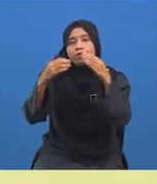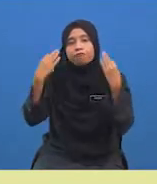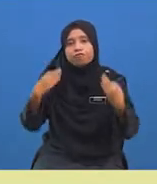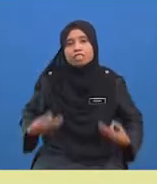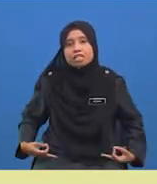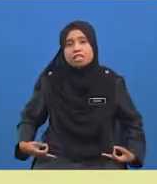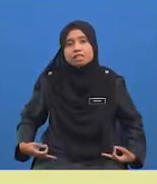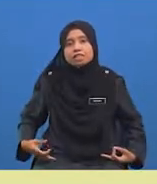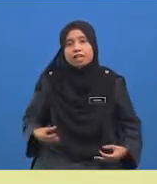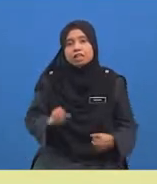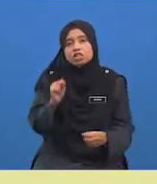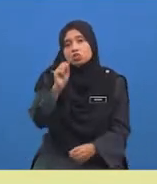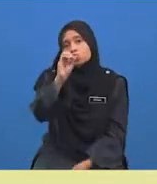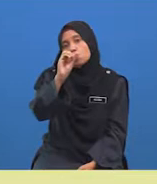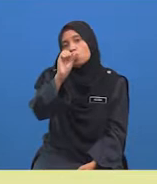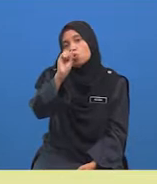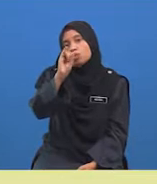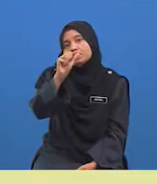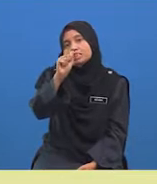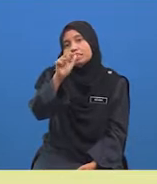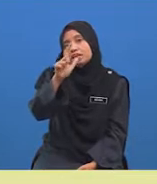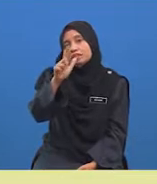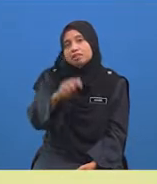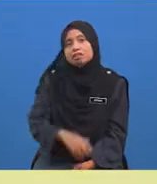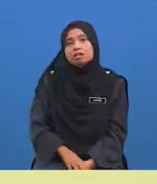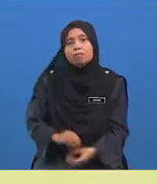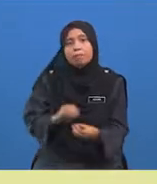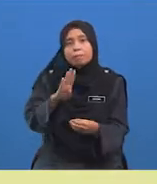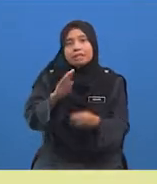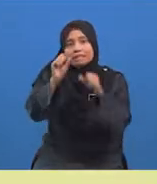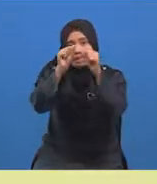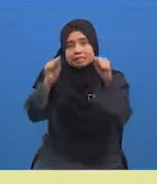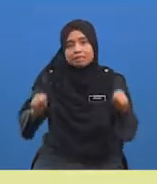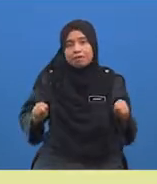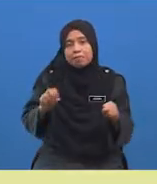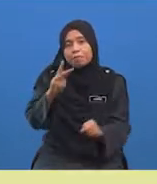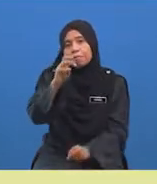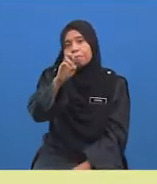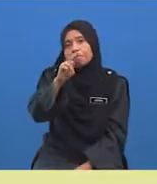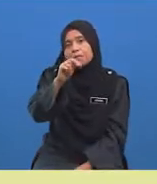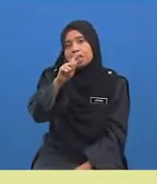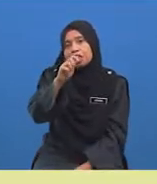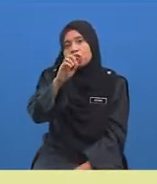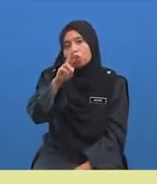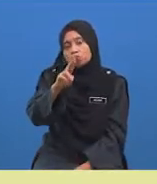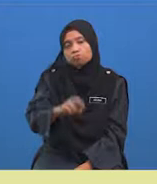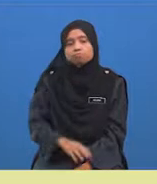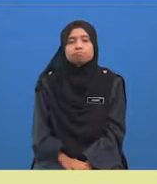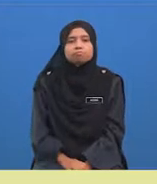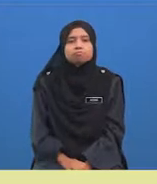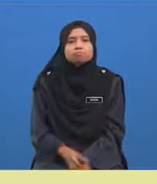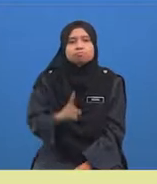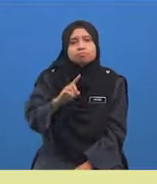sosial, 1 markah. Sistem mentor, 1 markah. Jadi pelajar boleh memilih